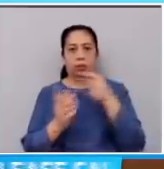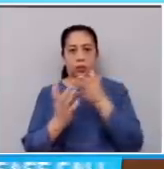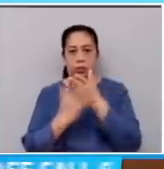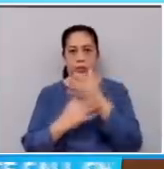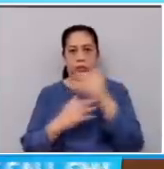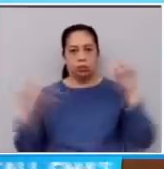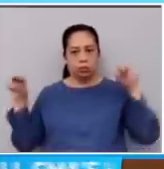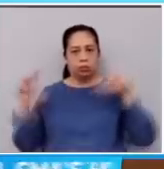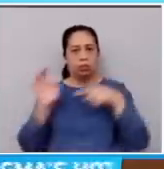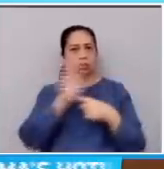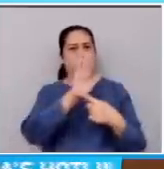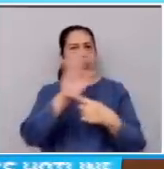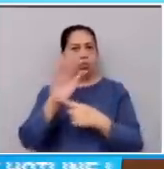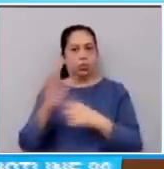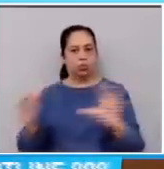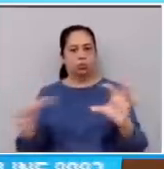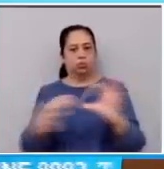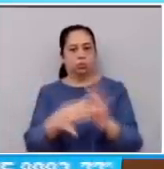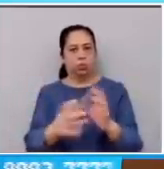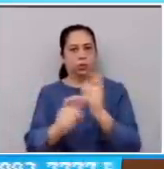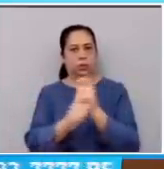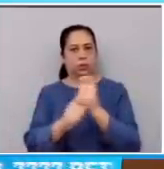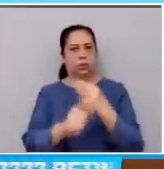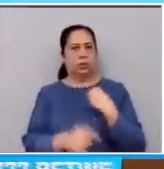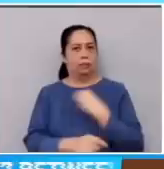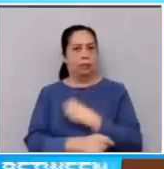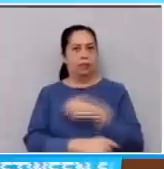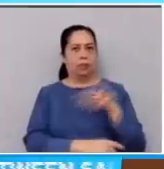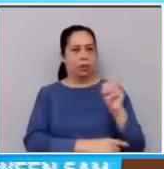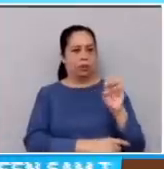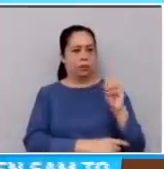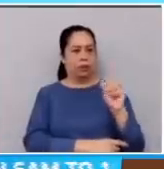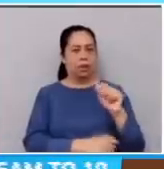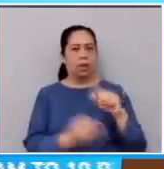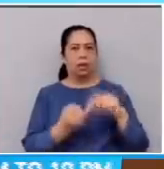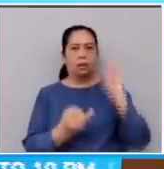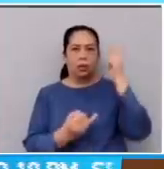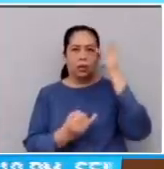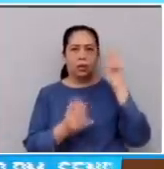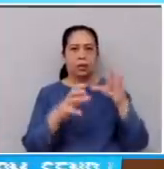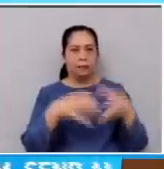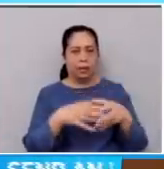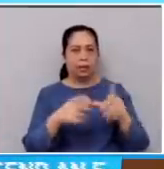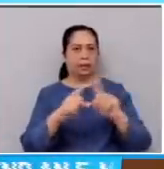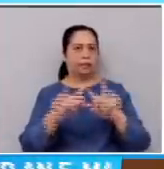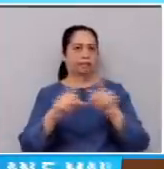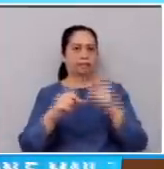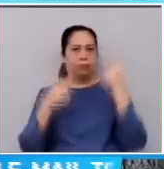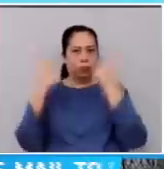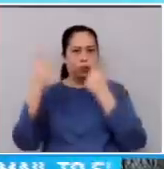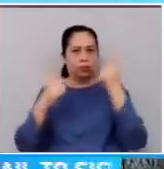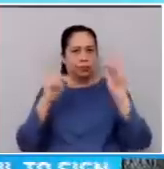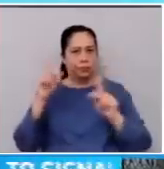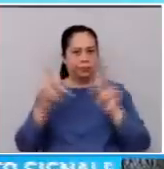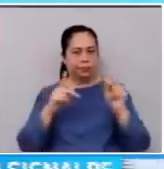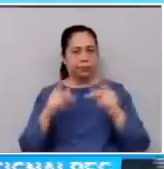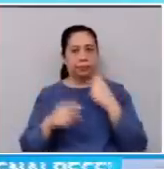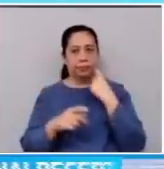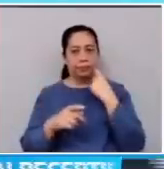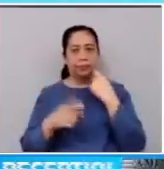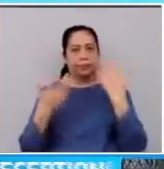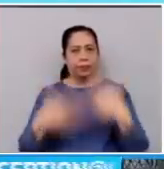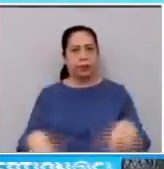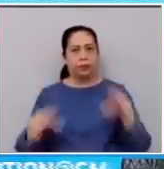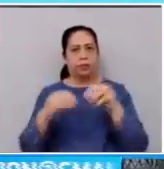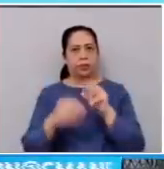COMELEC ang pagsaselyo ng mga truck sa mga miyembro ng media, mga political parties at iba pang stakeholder. Samantala, Connie, katatapos lang ngayon ng MOA